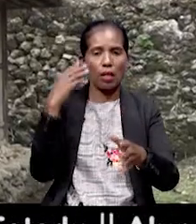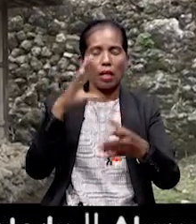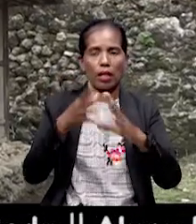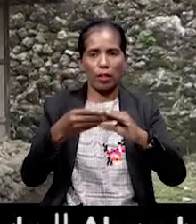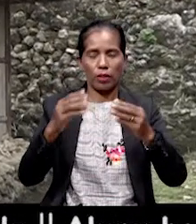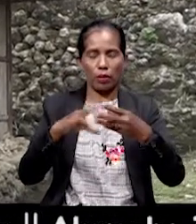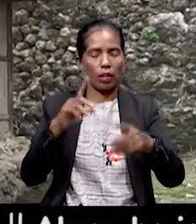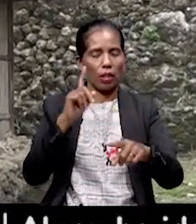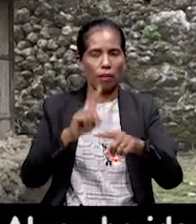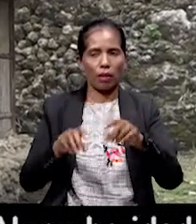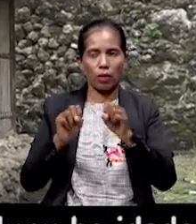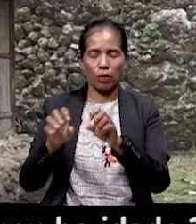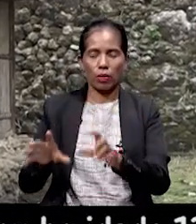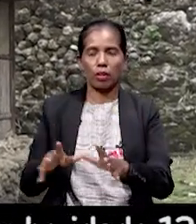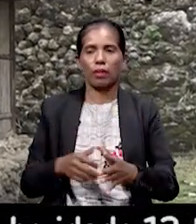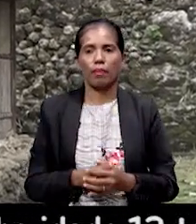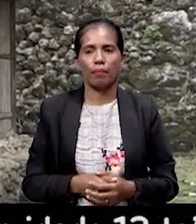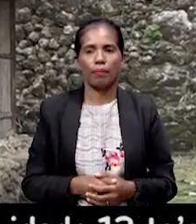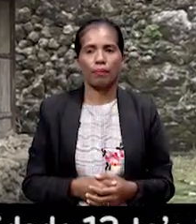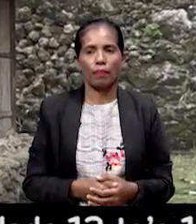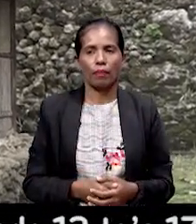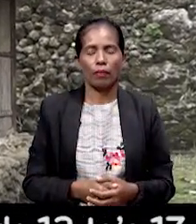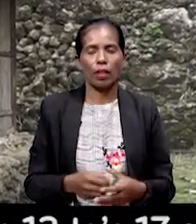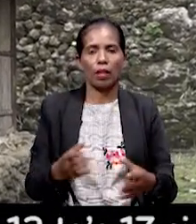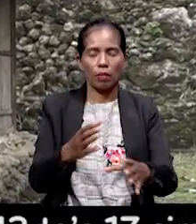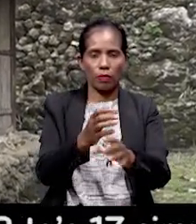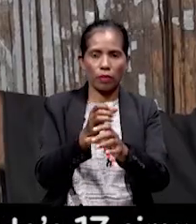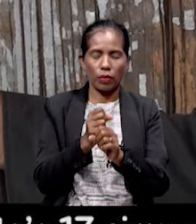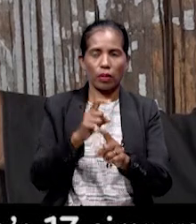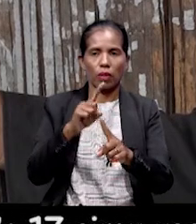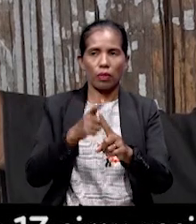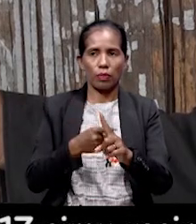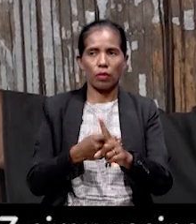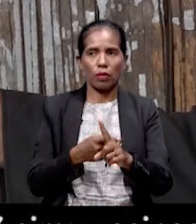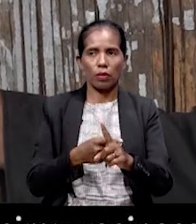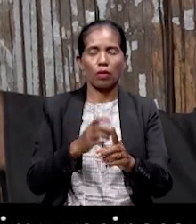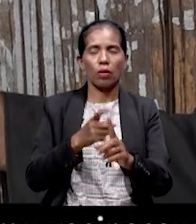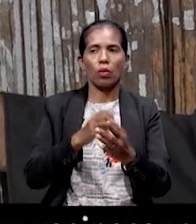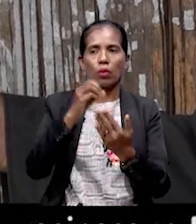kotu. Rotain debe ba foti falene foti iha fulang utubru.